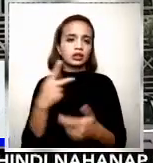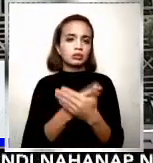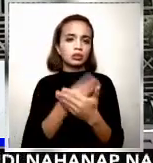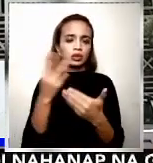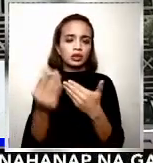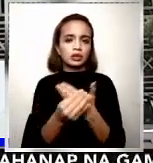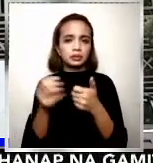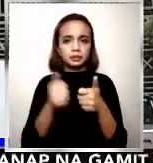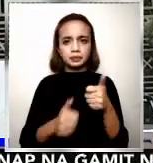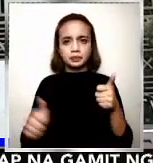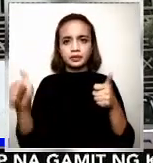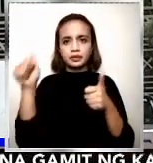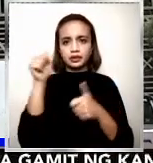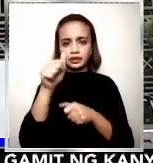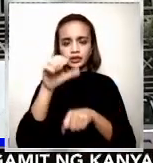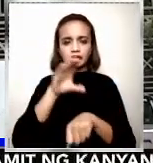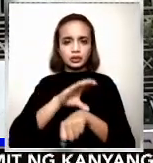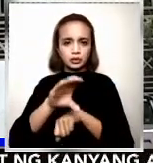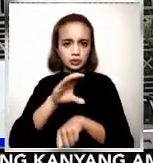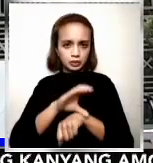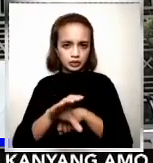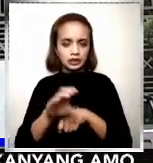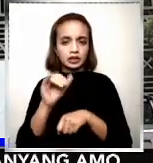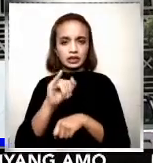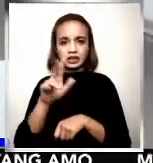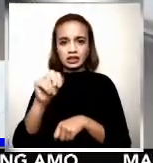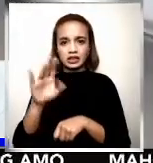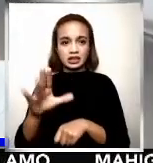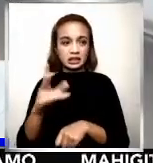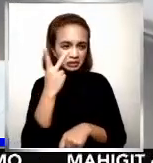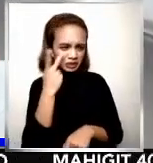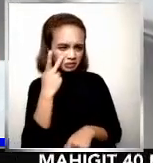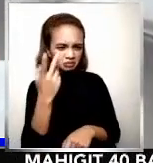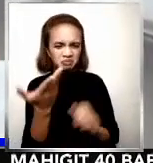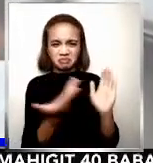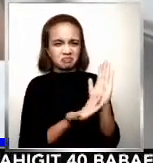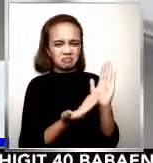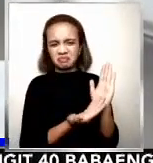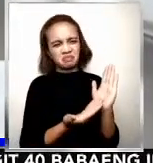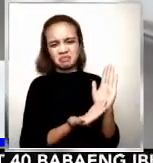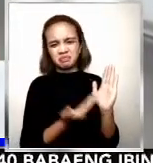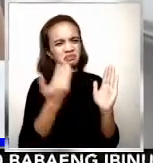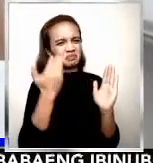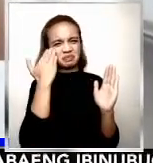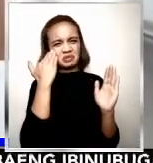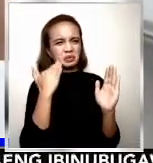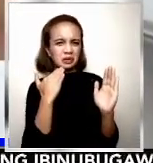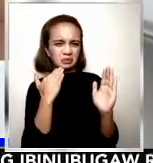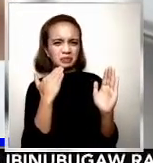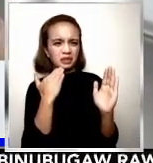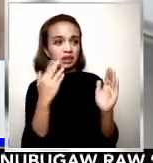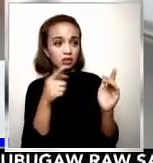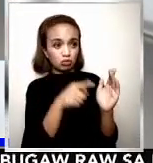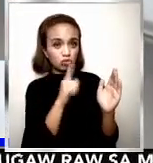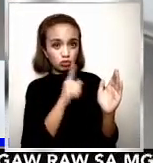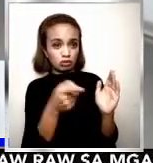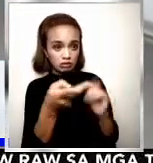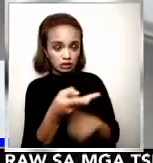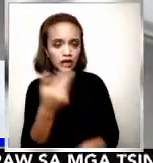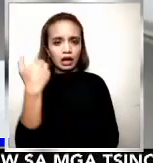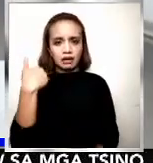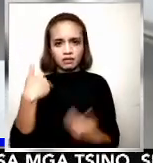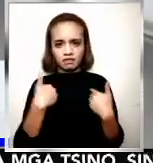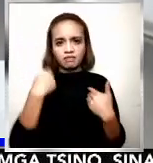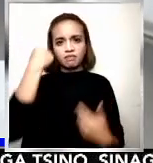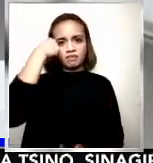Consultants Incorporated. Wala ro nakitang sapat na ebidensyang nagpapatunay na may nilabag sina Chavez at Cabrera sa pagtupad